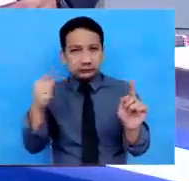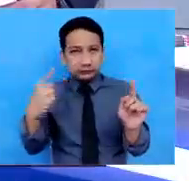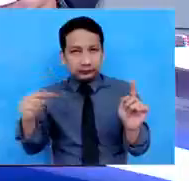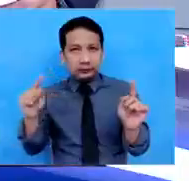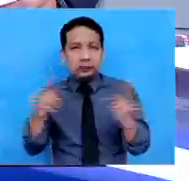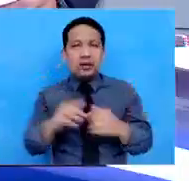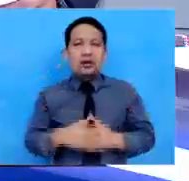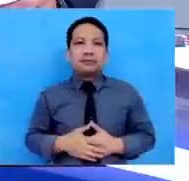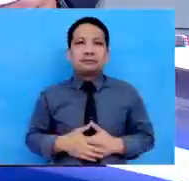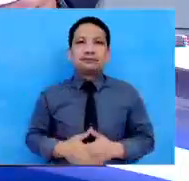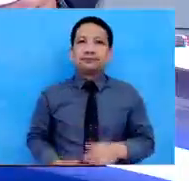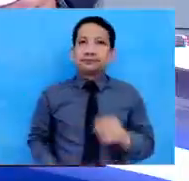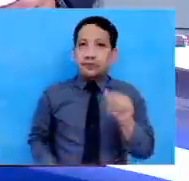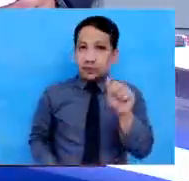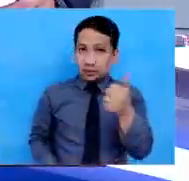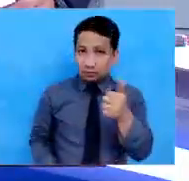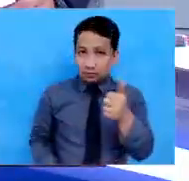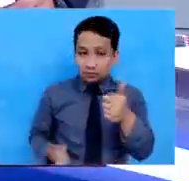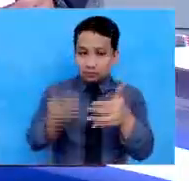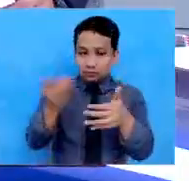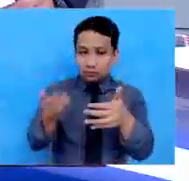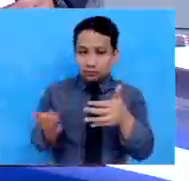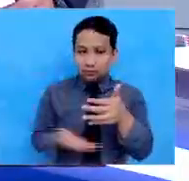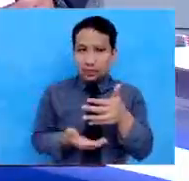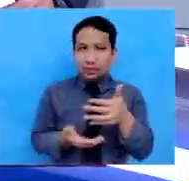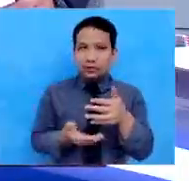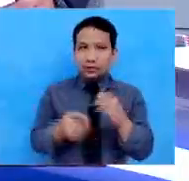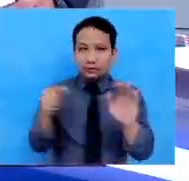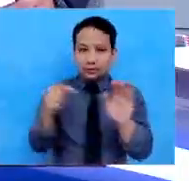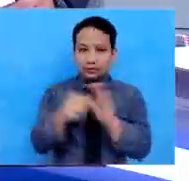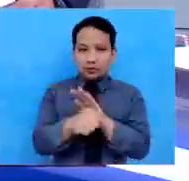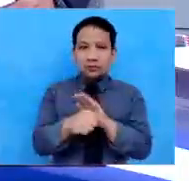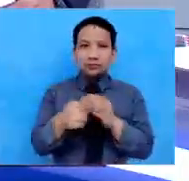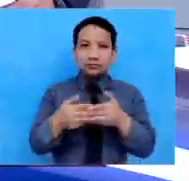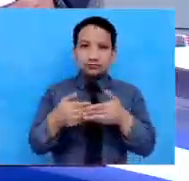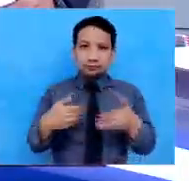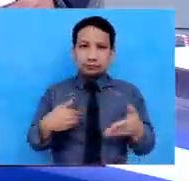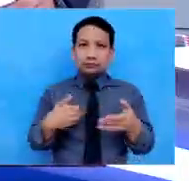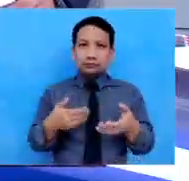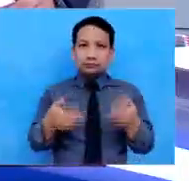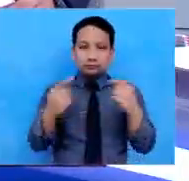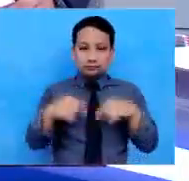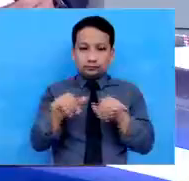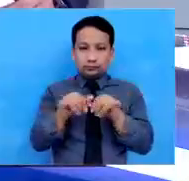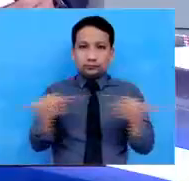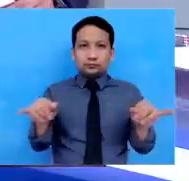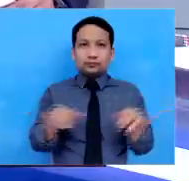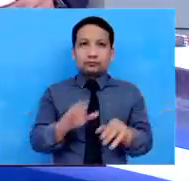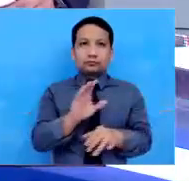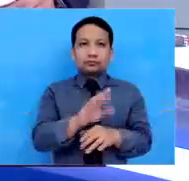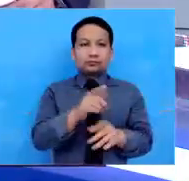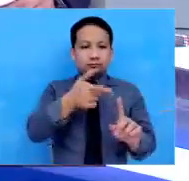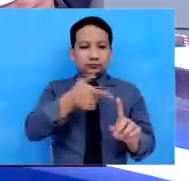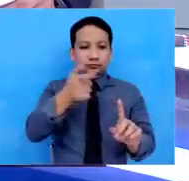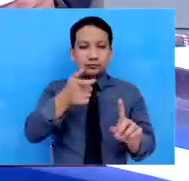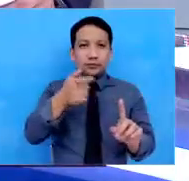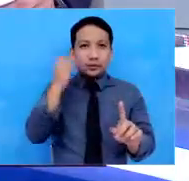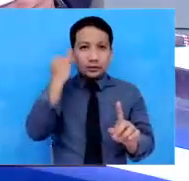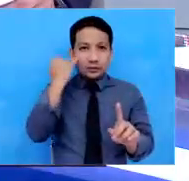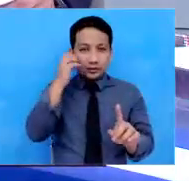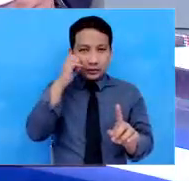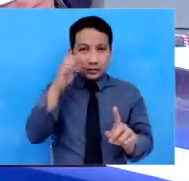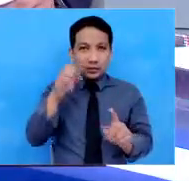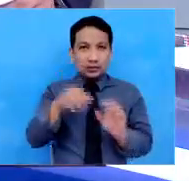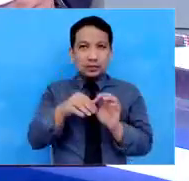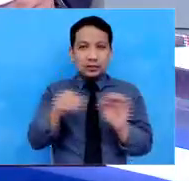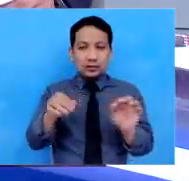10 preso pa ang sinampan din ng reklamong murder. Bago pa yan, naharap din sa parehong reklamo ang gunman na si Joel Escorial at 3